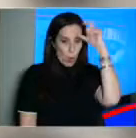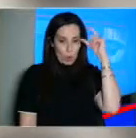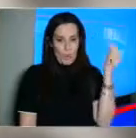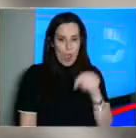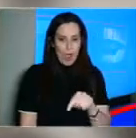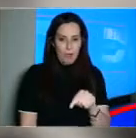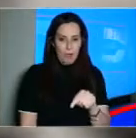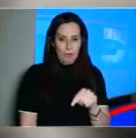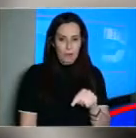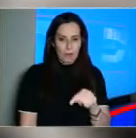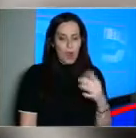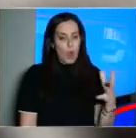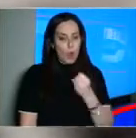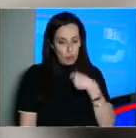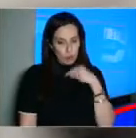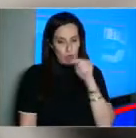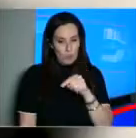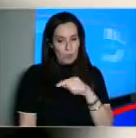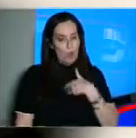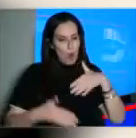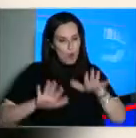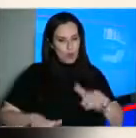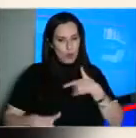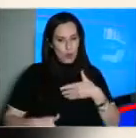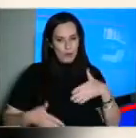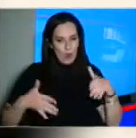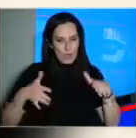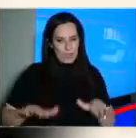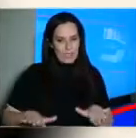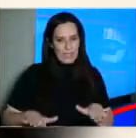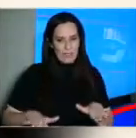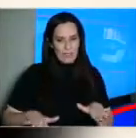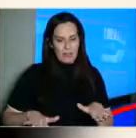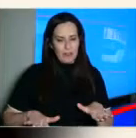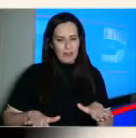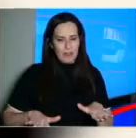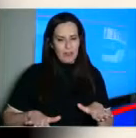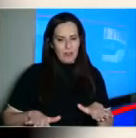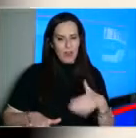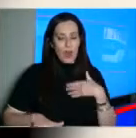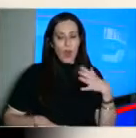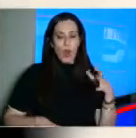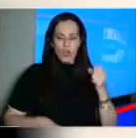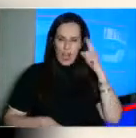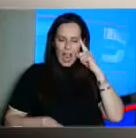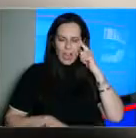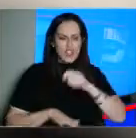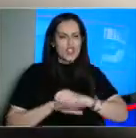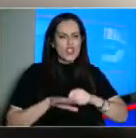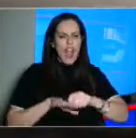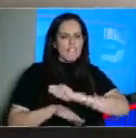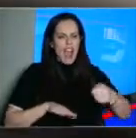באה, לוקחת אותי לשם. היא מושיבה אותי על הכיסא, לוקחת, אני חושבת שזה הייתה